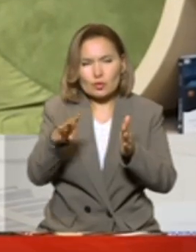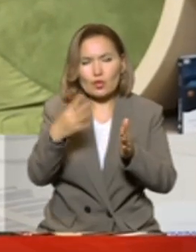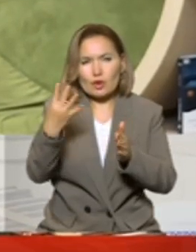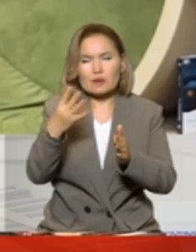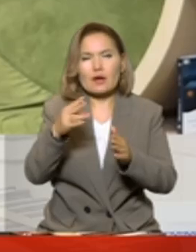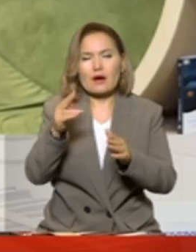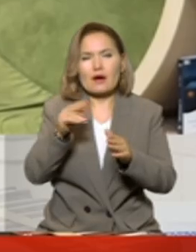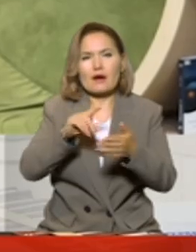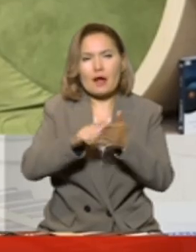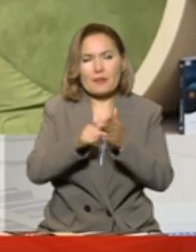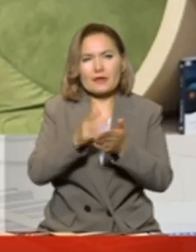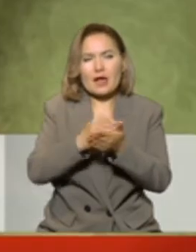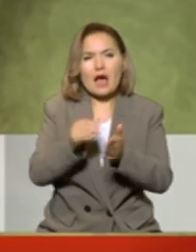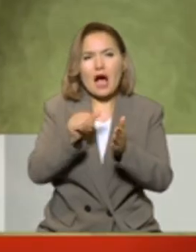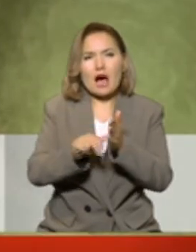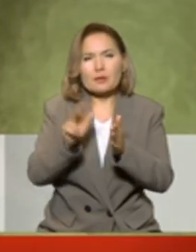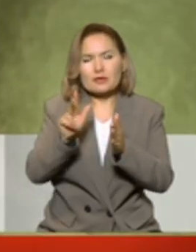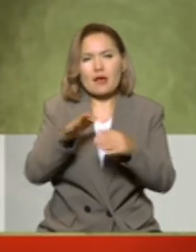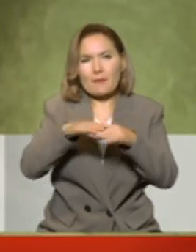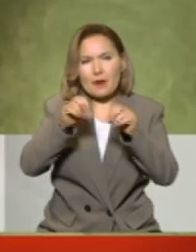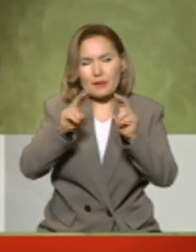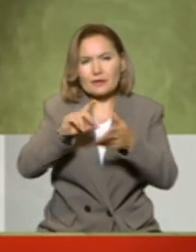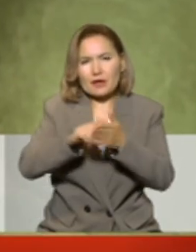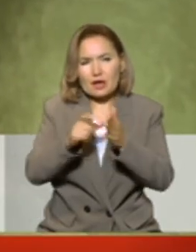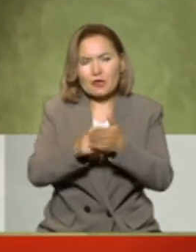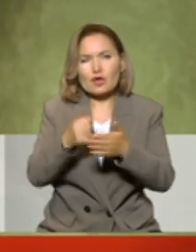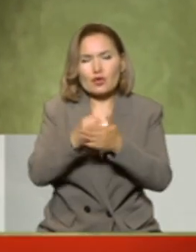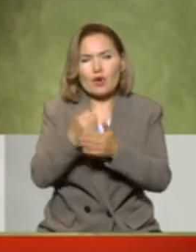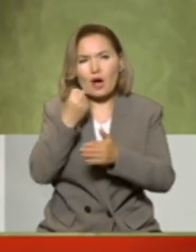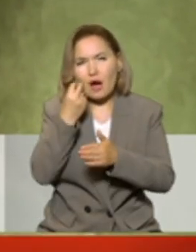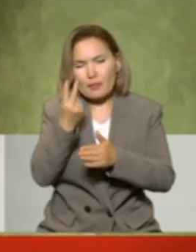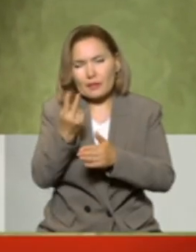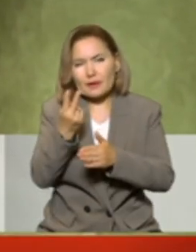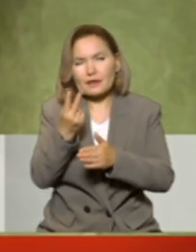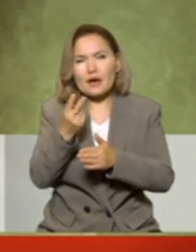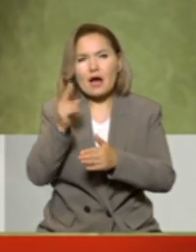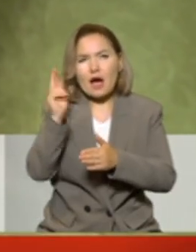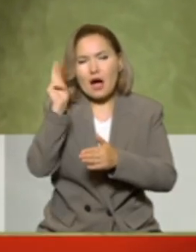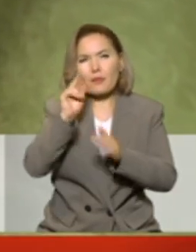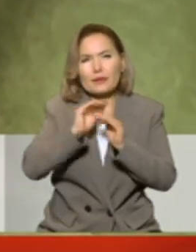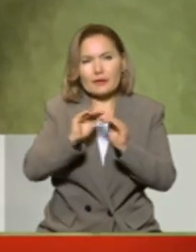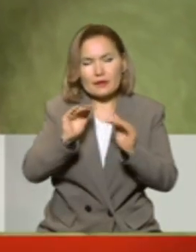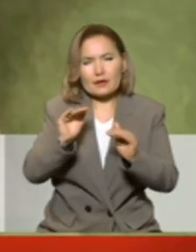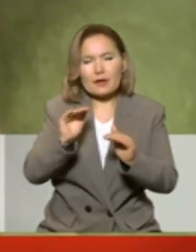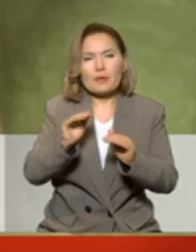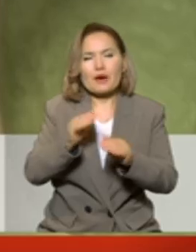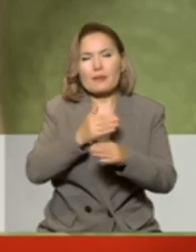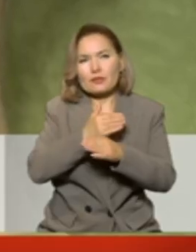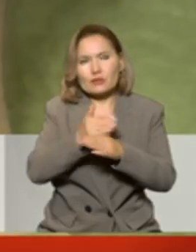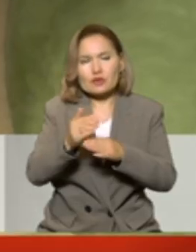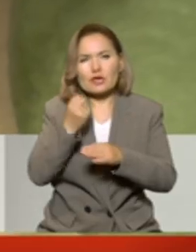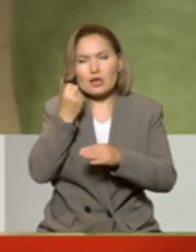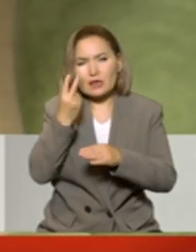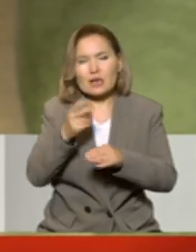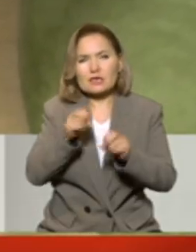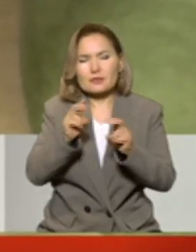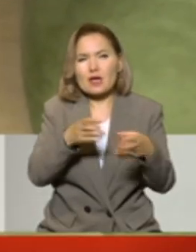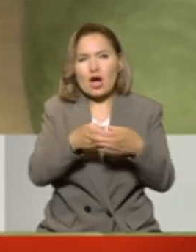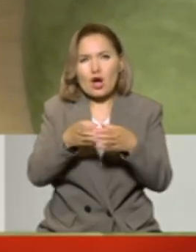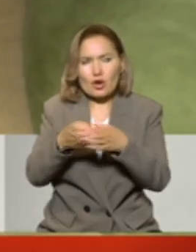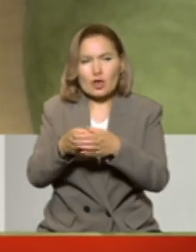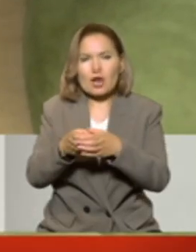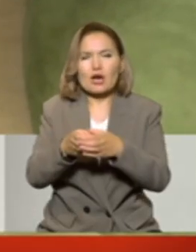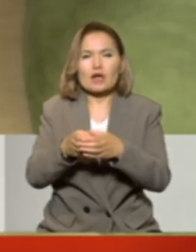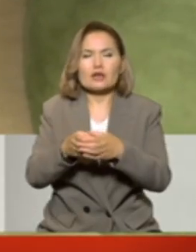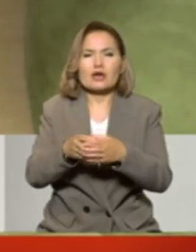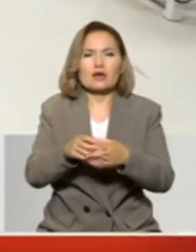63 мамандандырылған кабинеттер бар. Мысалы, түске дейін бала сабақ оқыса, түстен кейін өзінің арнаулы кабинеттерде бізде үйірмелер